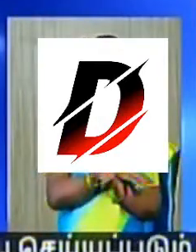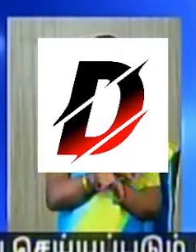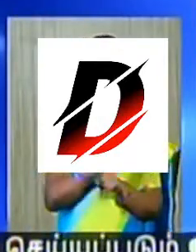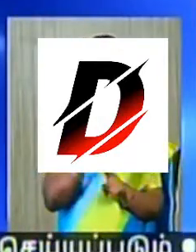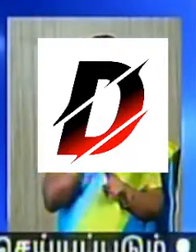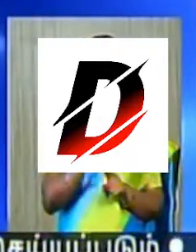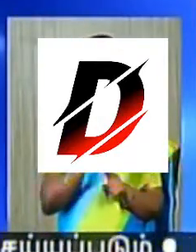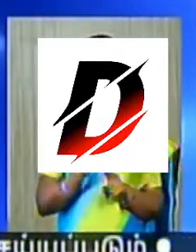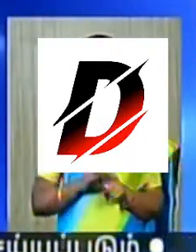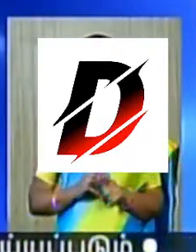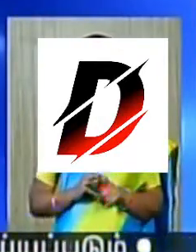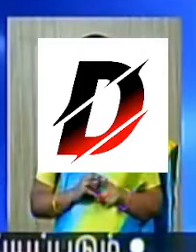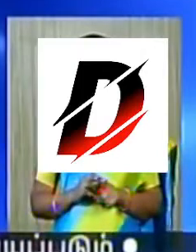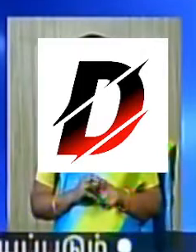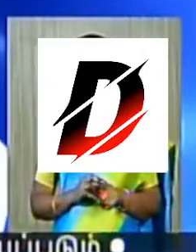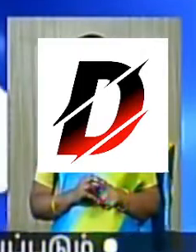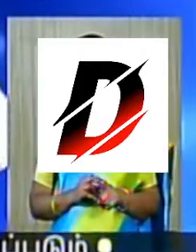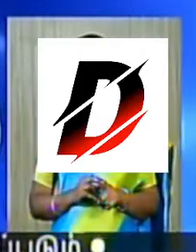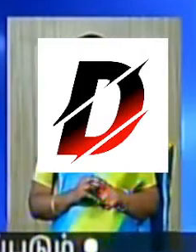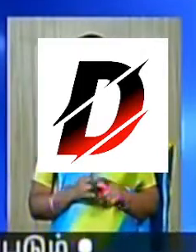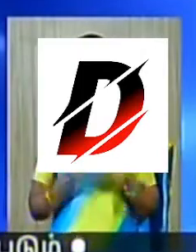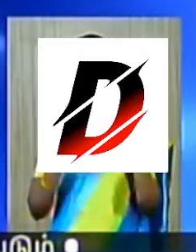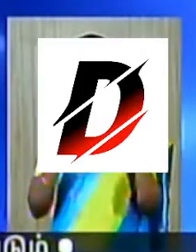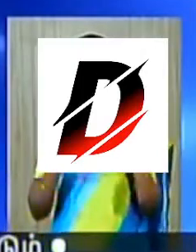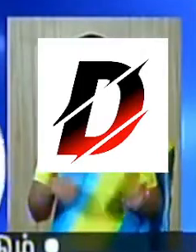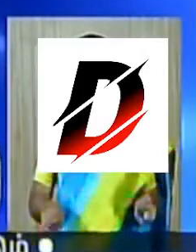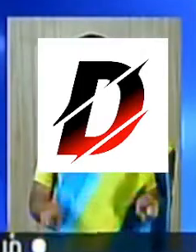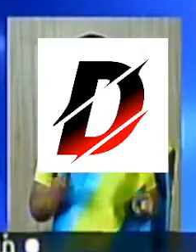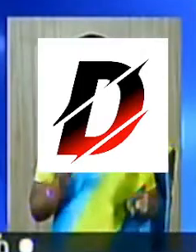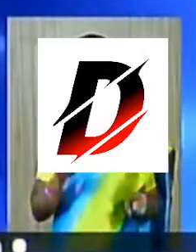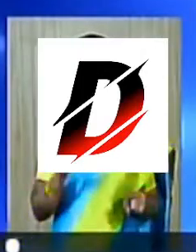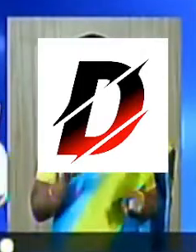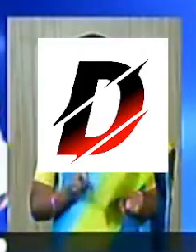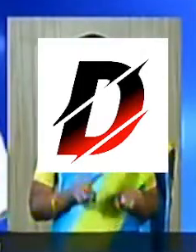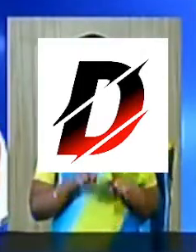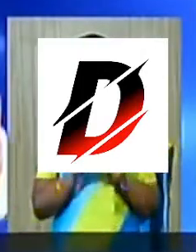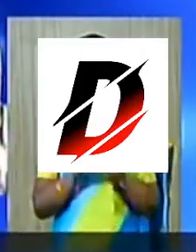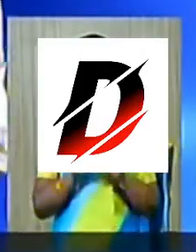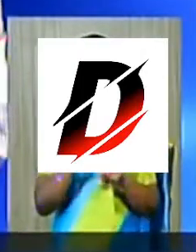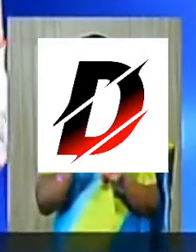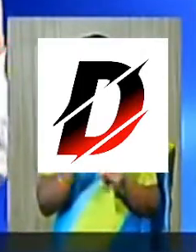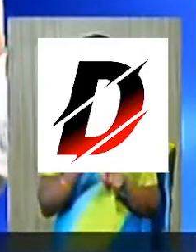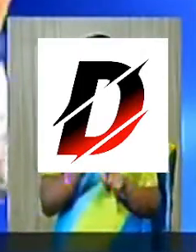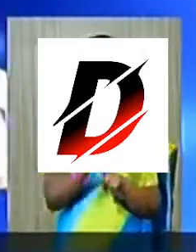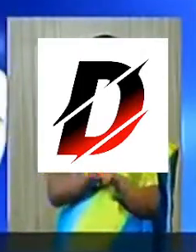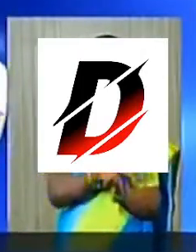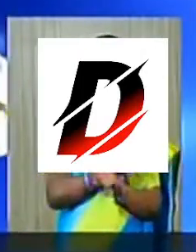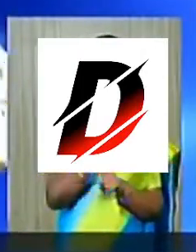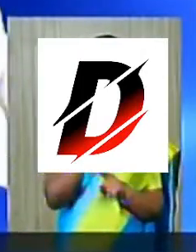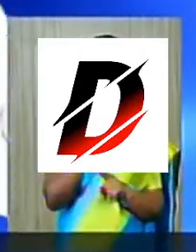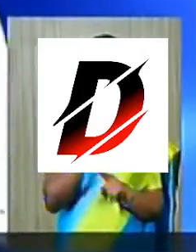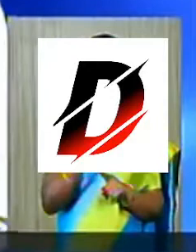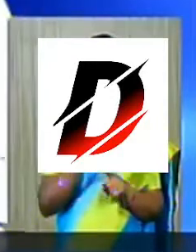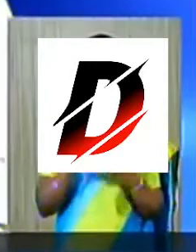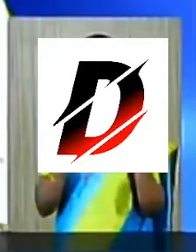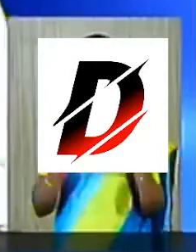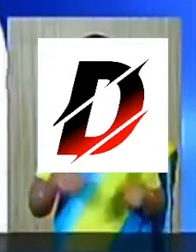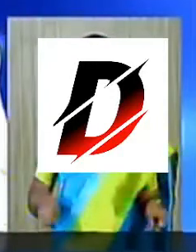வகுக்கணும், எக்ஸ்வரின் குணகம் 1 இருக்குமே ஆனால் 2 வகுக்கணும். இது ரெண்டு தான் வித்தியாசம், இதை ஞாபகம் வச்சுக்க முடியாது